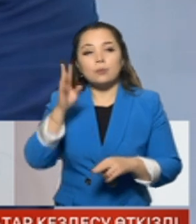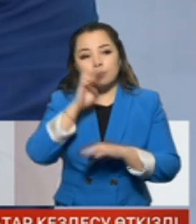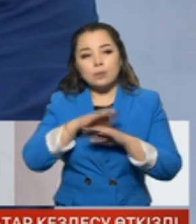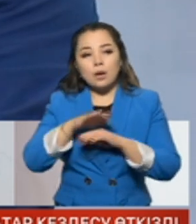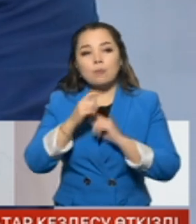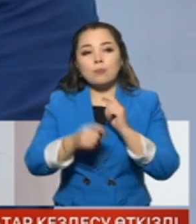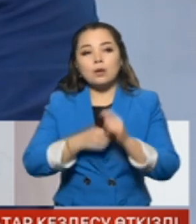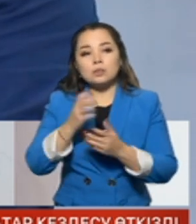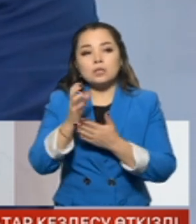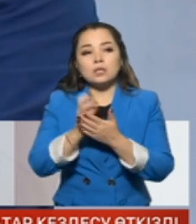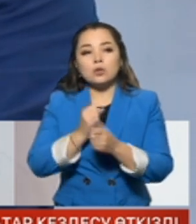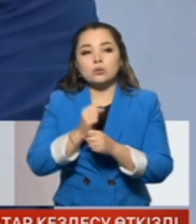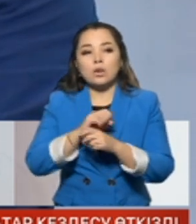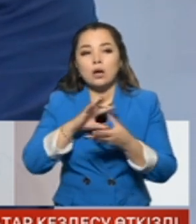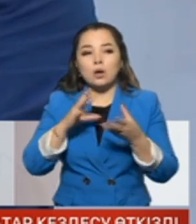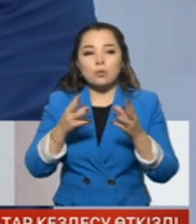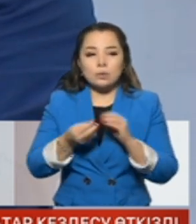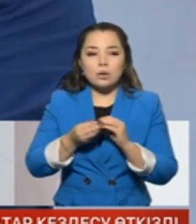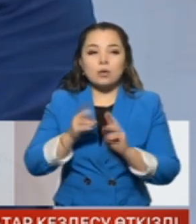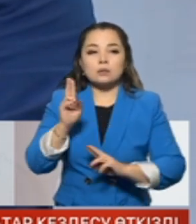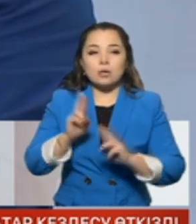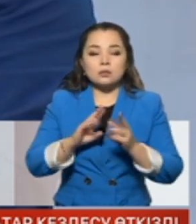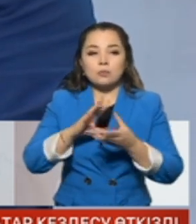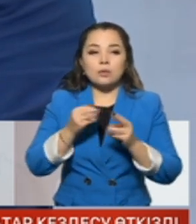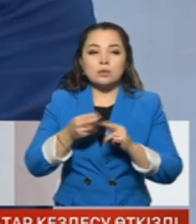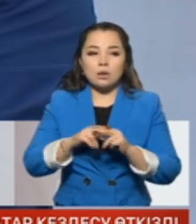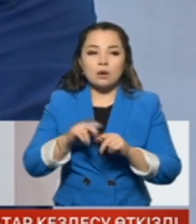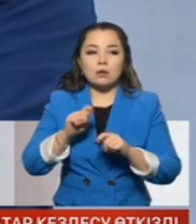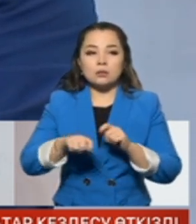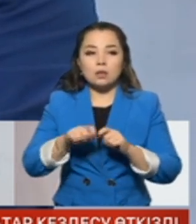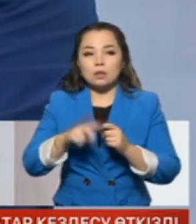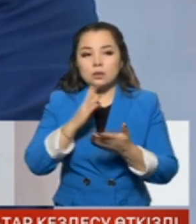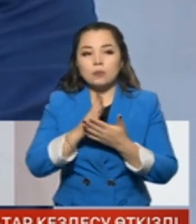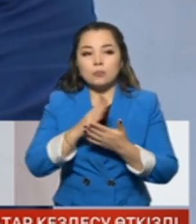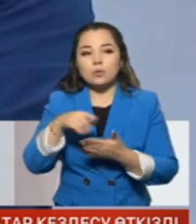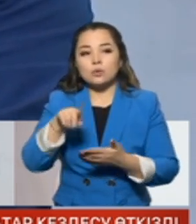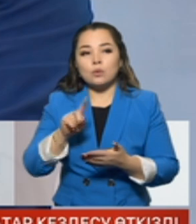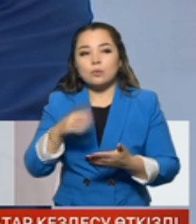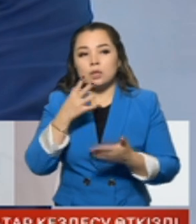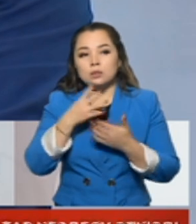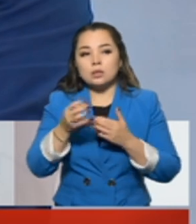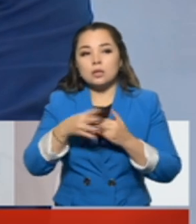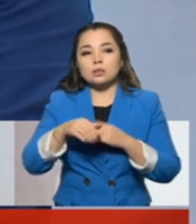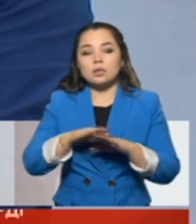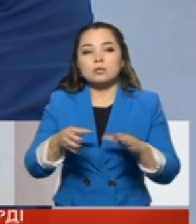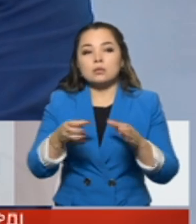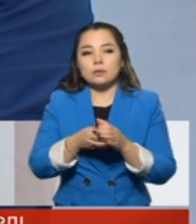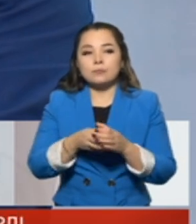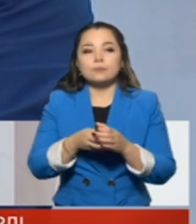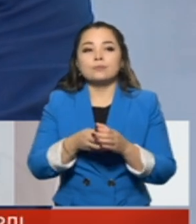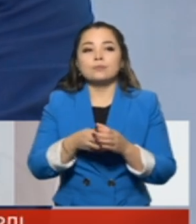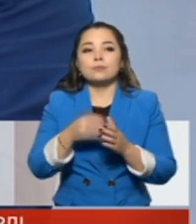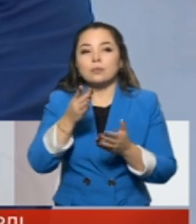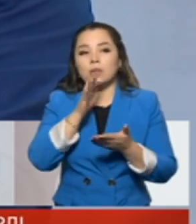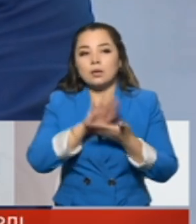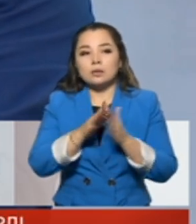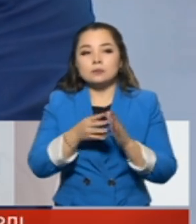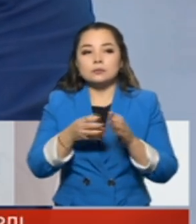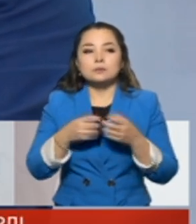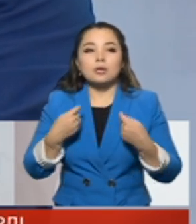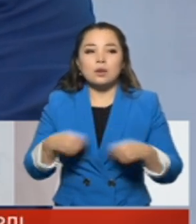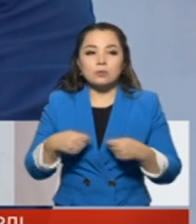Мемлекеттік материалдық резервті қалыптастыру тәсілдері қайта қаралып жатыр. Номенклатурада кеңестік кезеңдегі